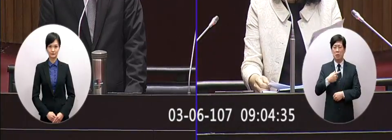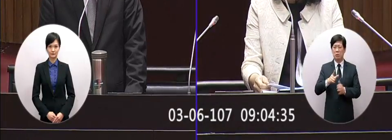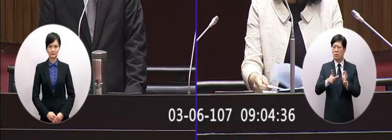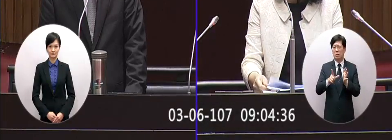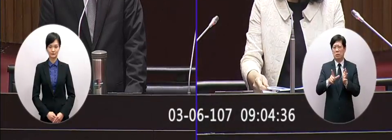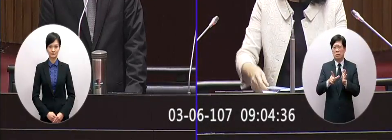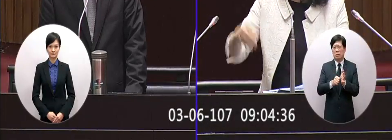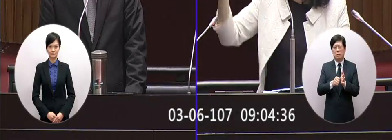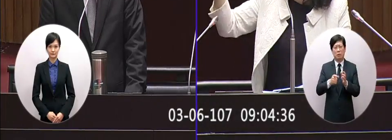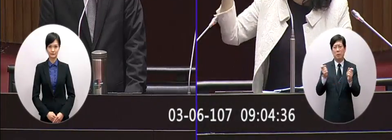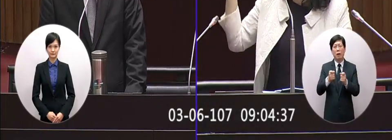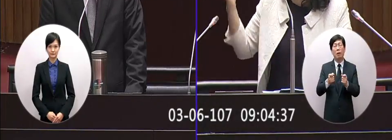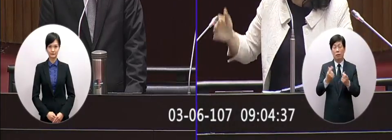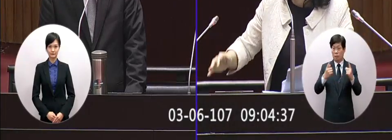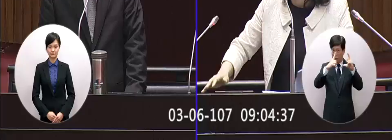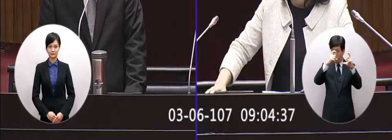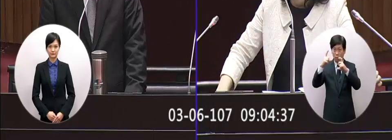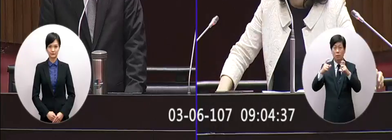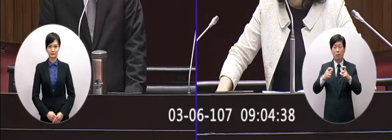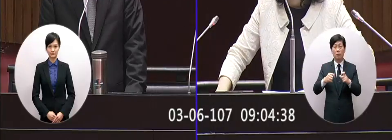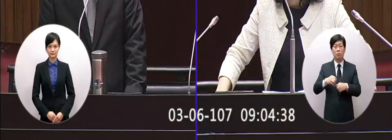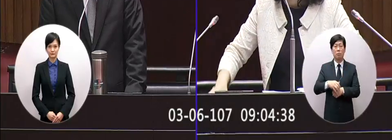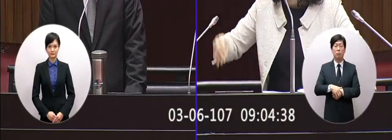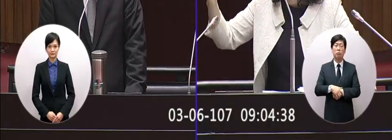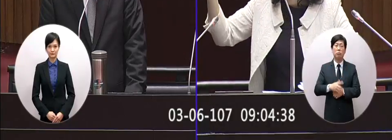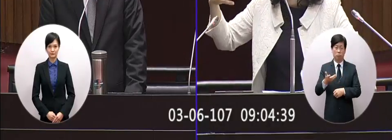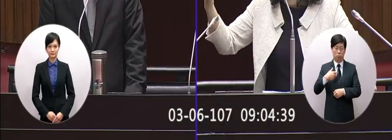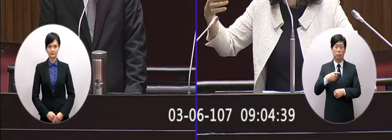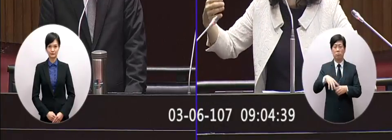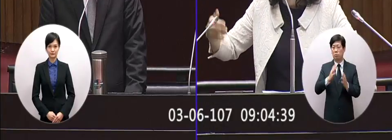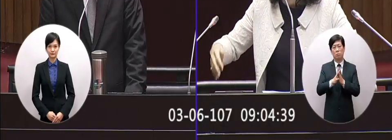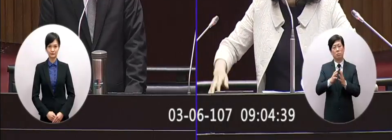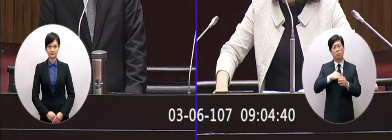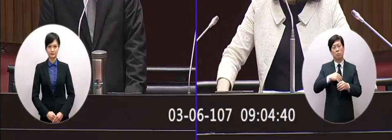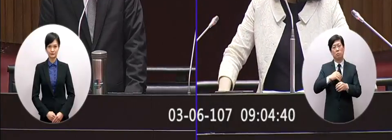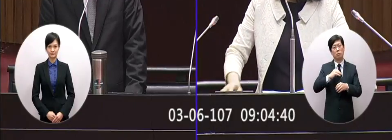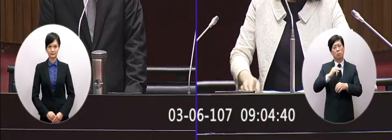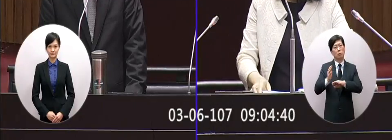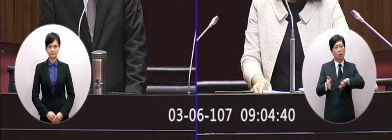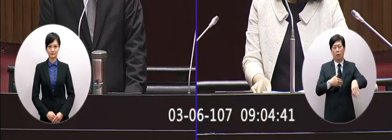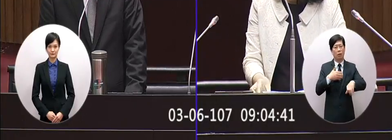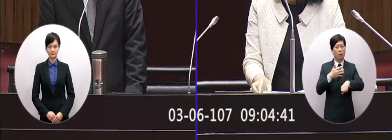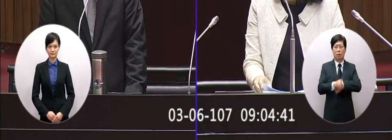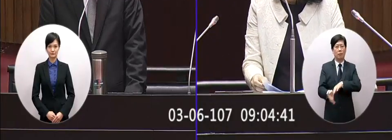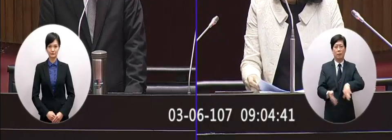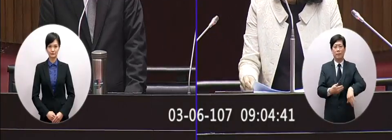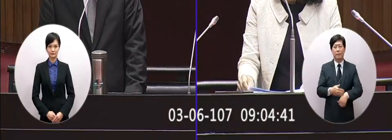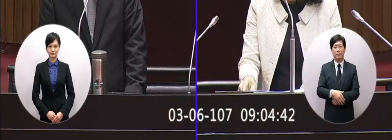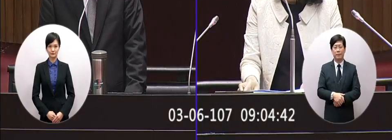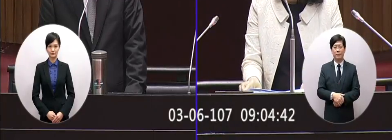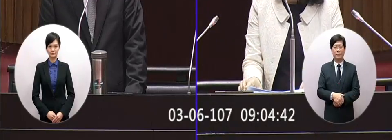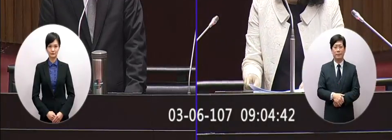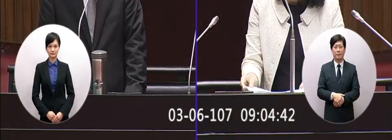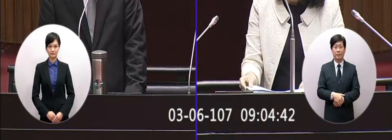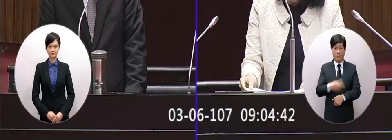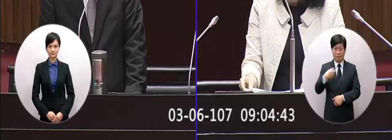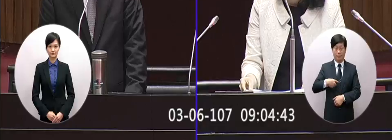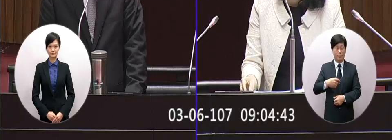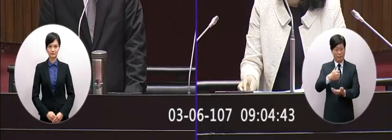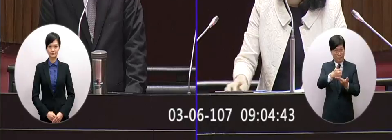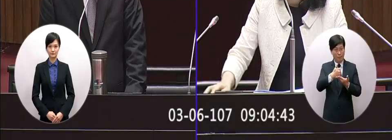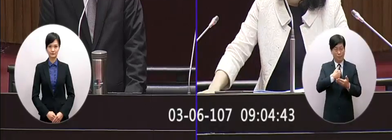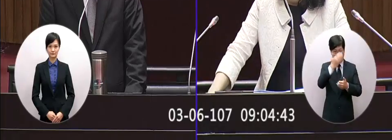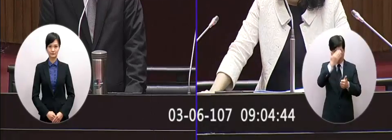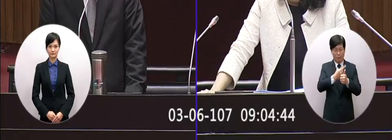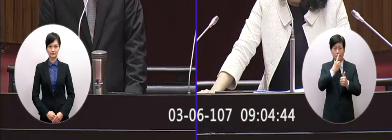不多，所以这些照片我也就想就都略过好了，好不好？好，那现在要请中央协助